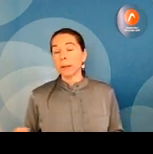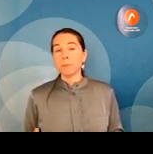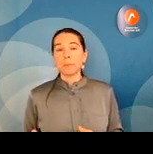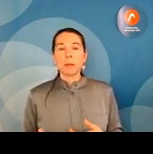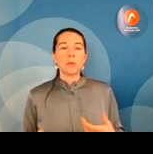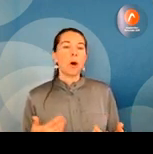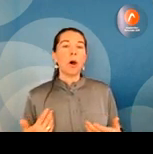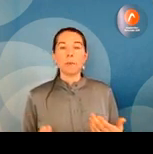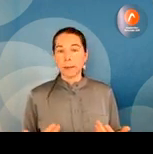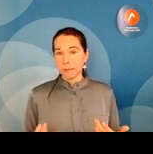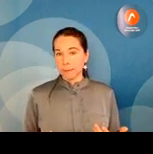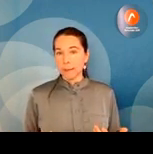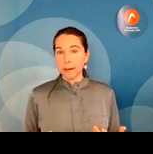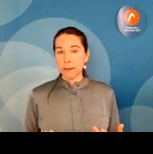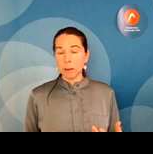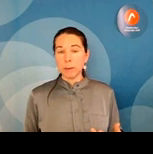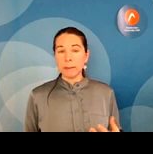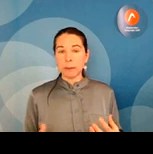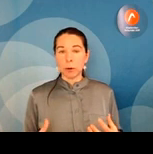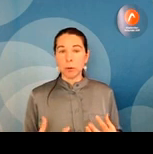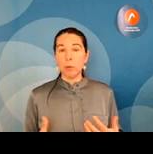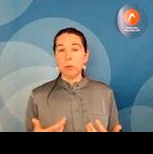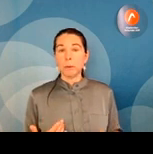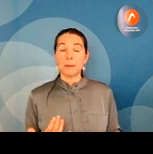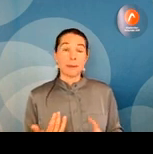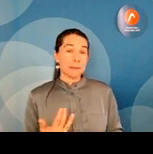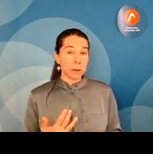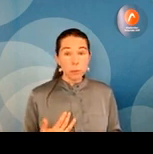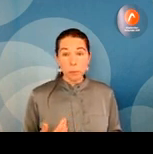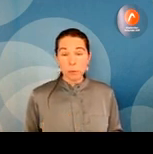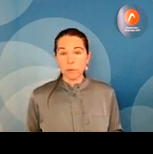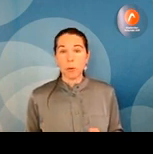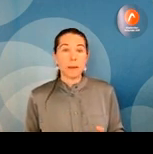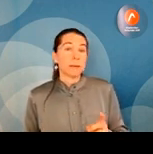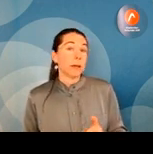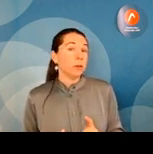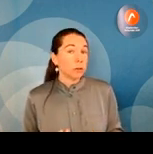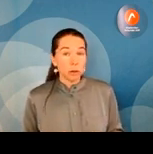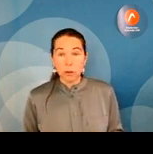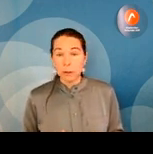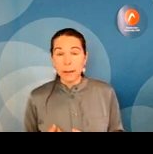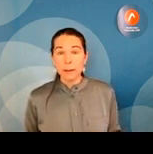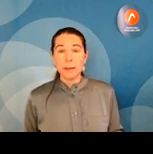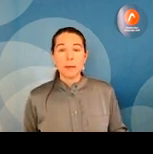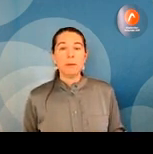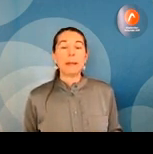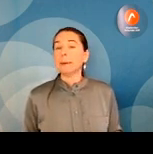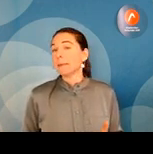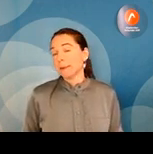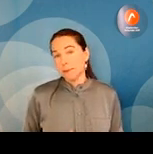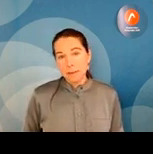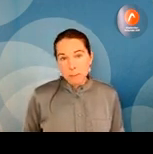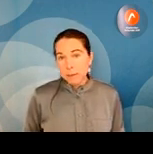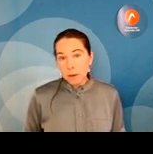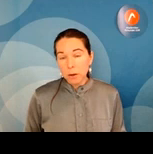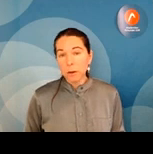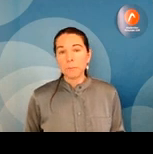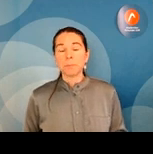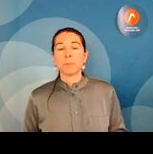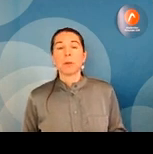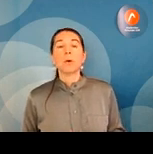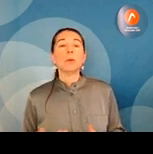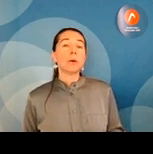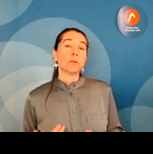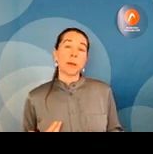en 80-åring. Så har vi ganska starka bilder av hur man ska se ut. Vad man ska göra. Vilka intressen man ska